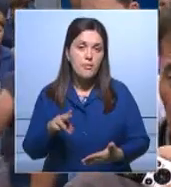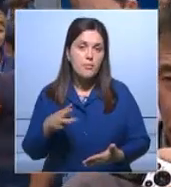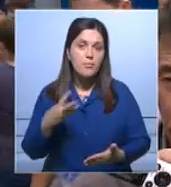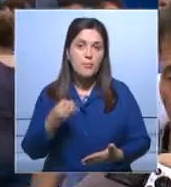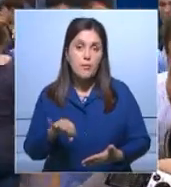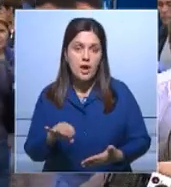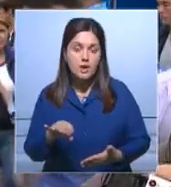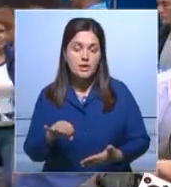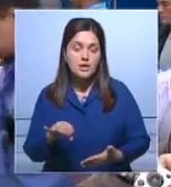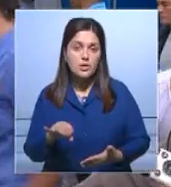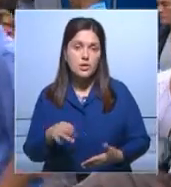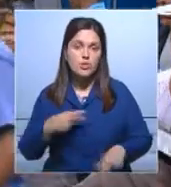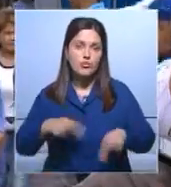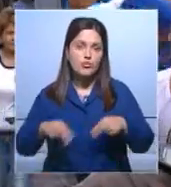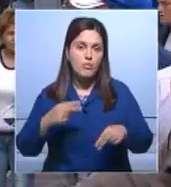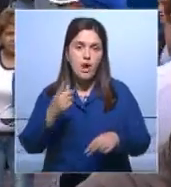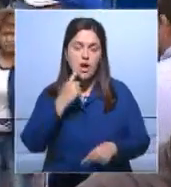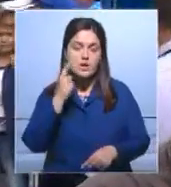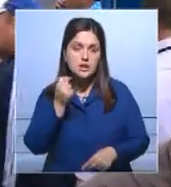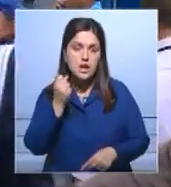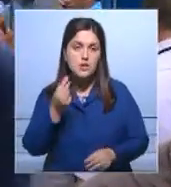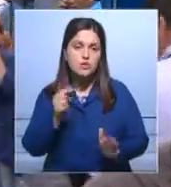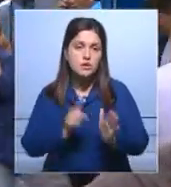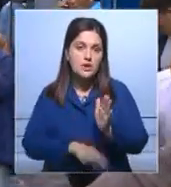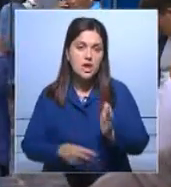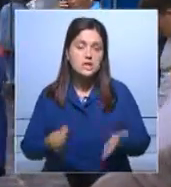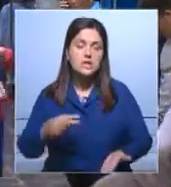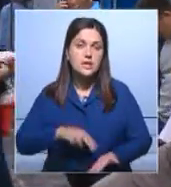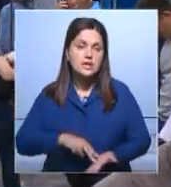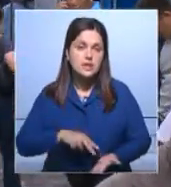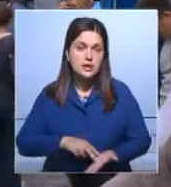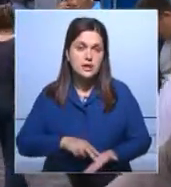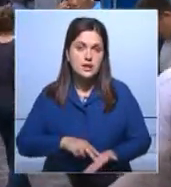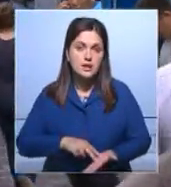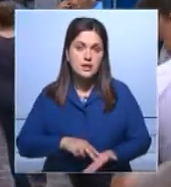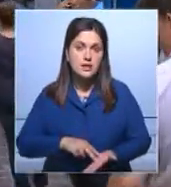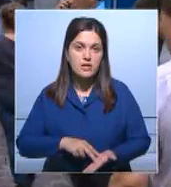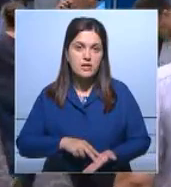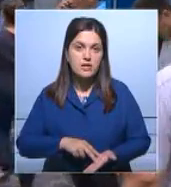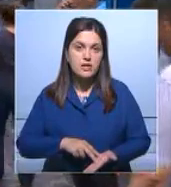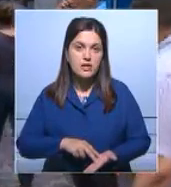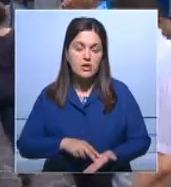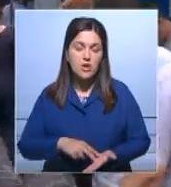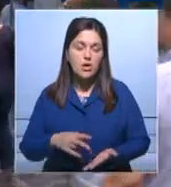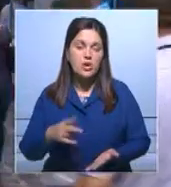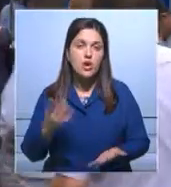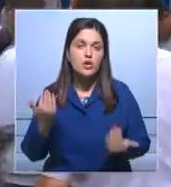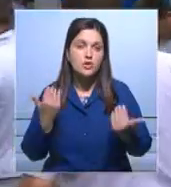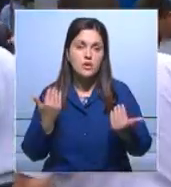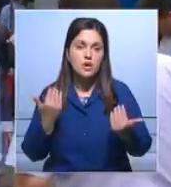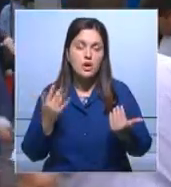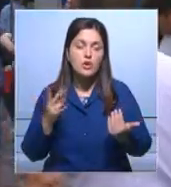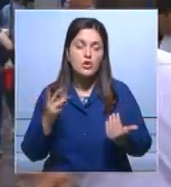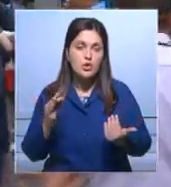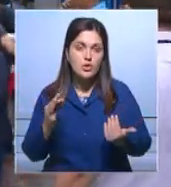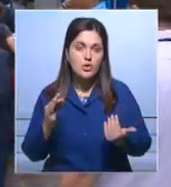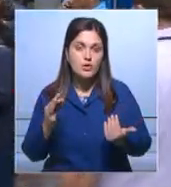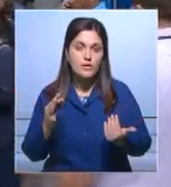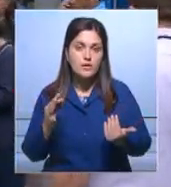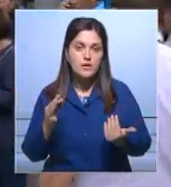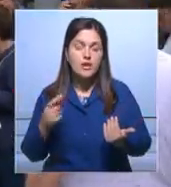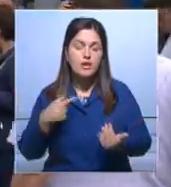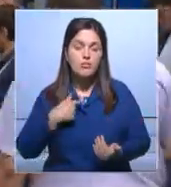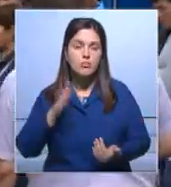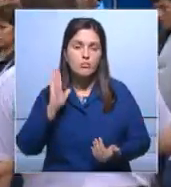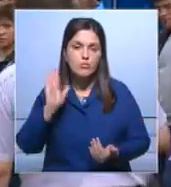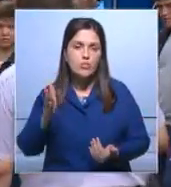когда нет ажиотажа, купить по дешевой цене сахар. Все бросаются в последний момент, но тем не менее, конечно, это